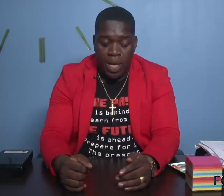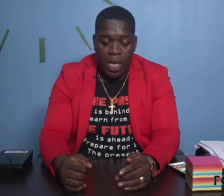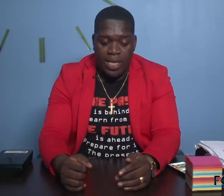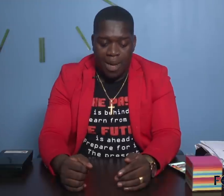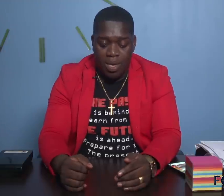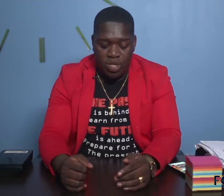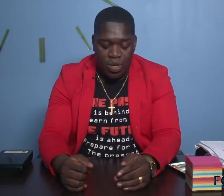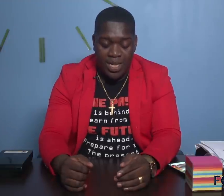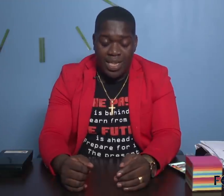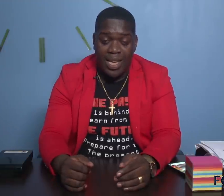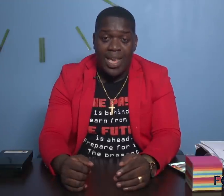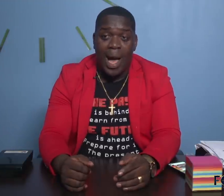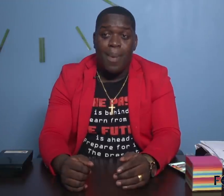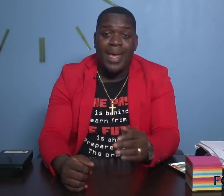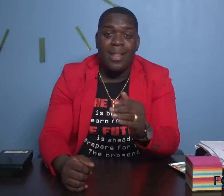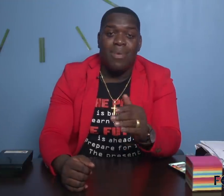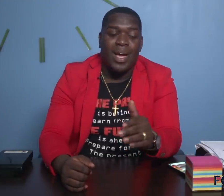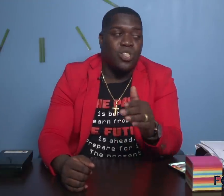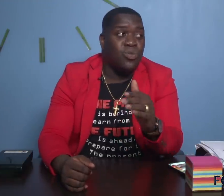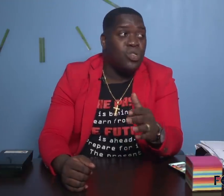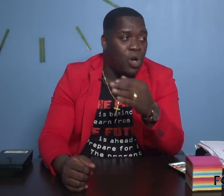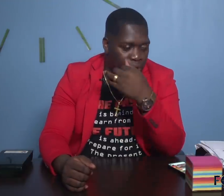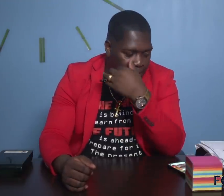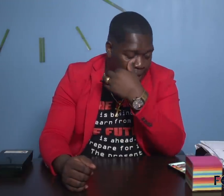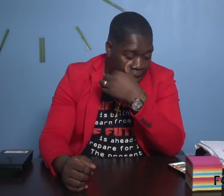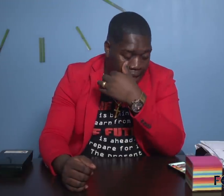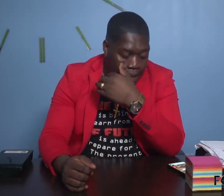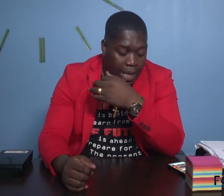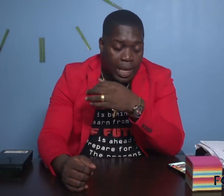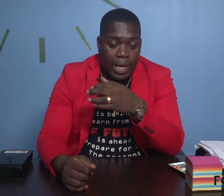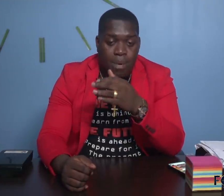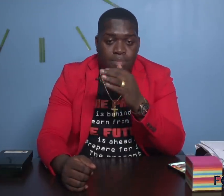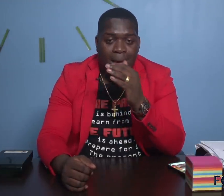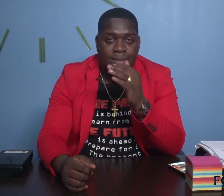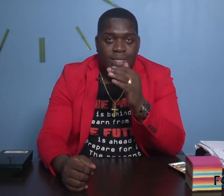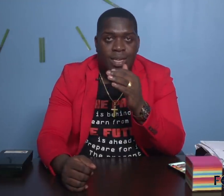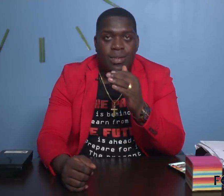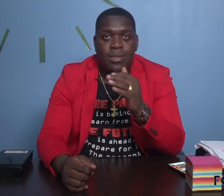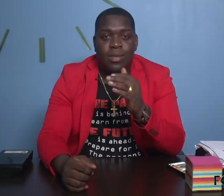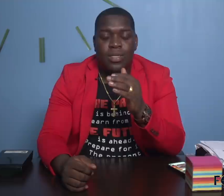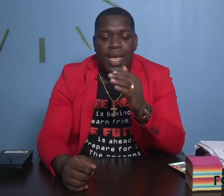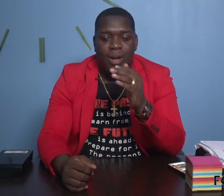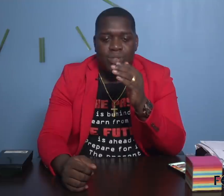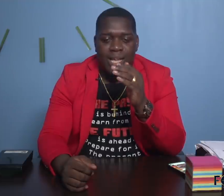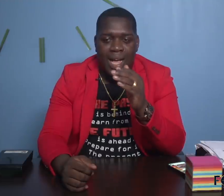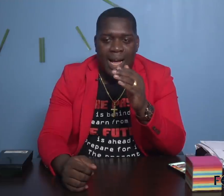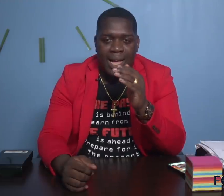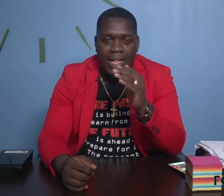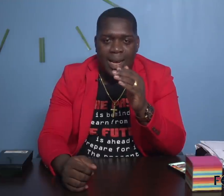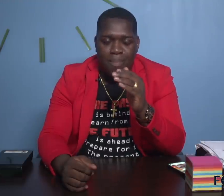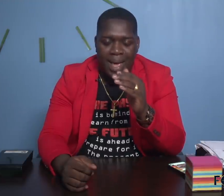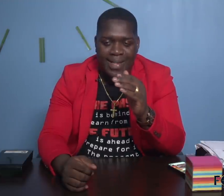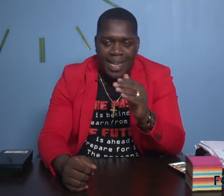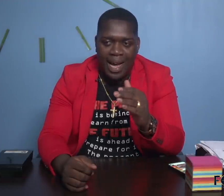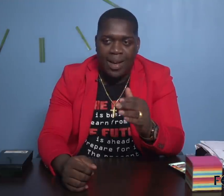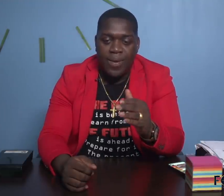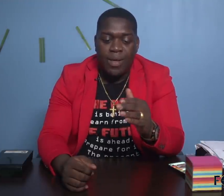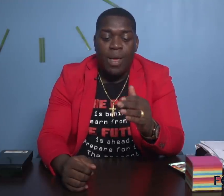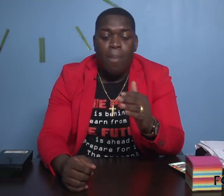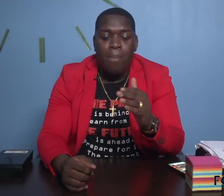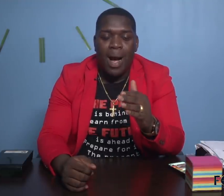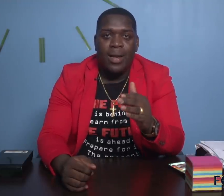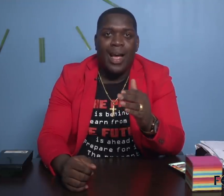teki i sabi solisi e ge abe ken maken so duidelijk taki mensen teko tek a kinder